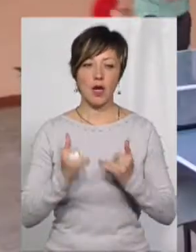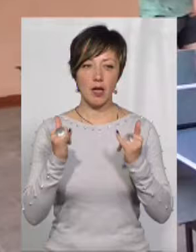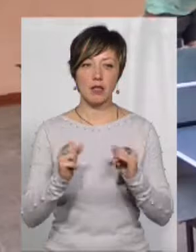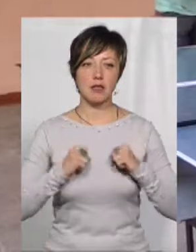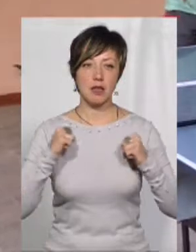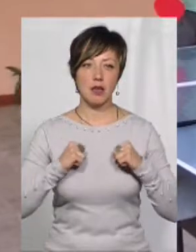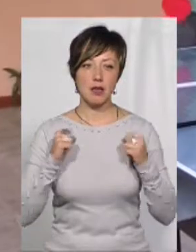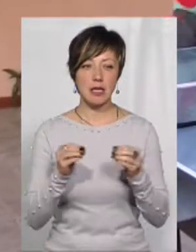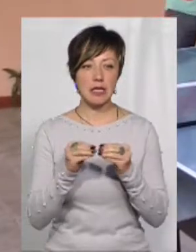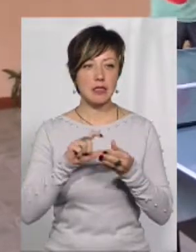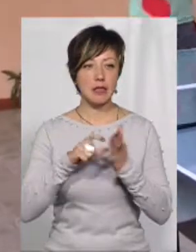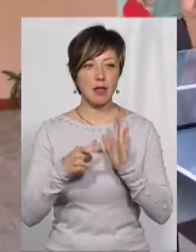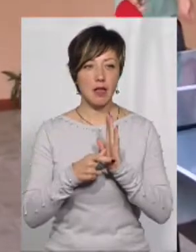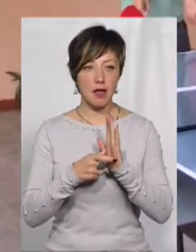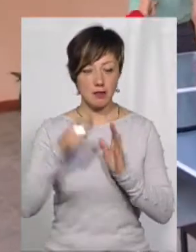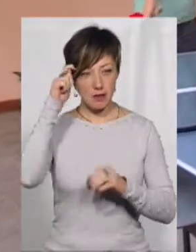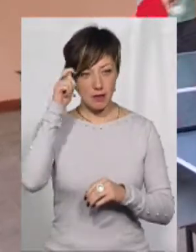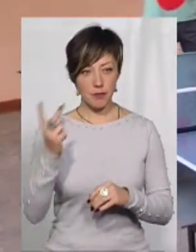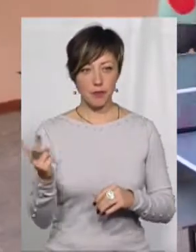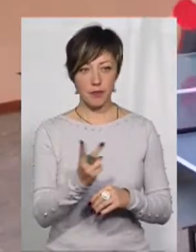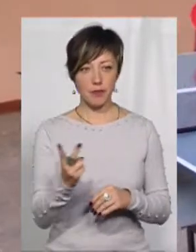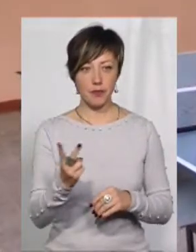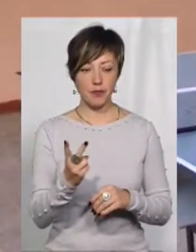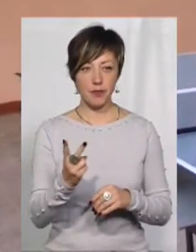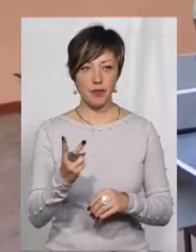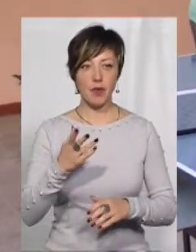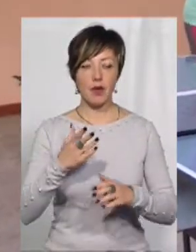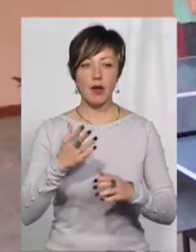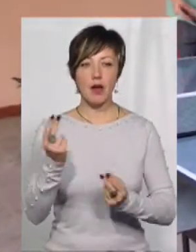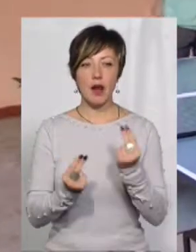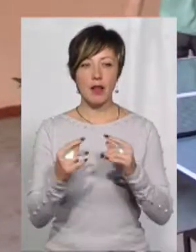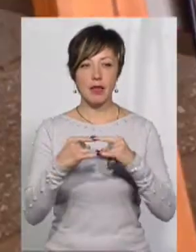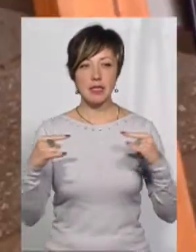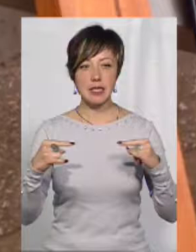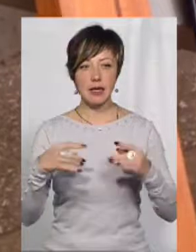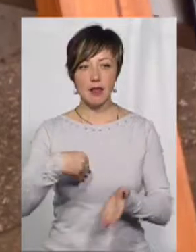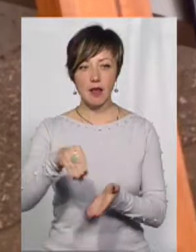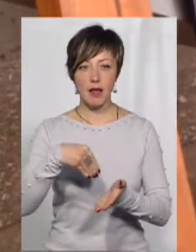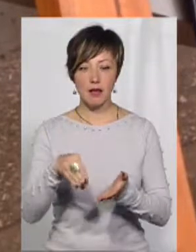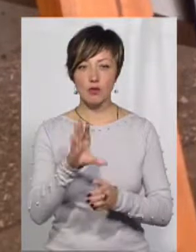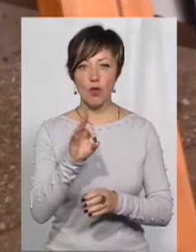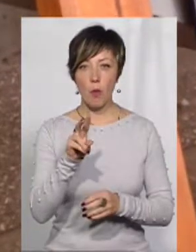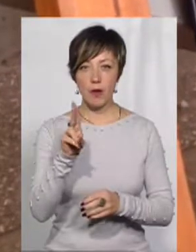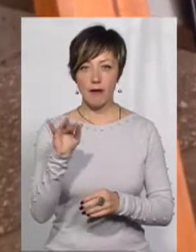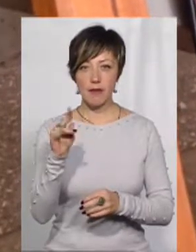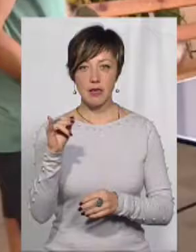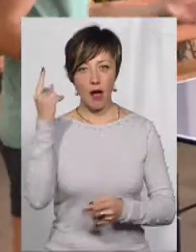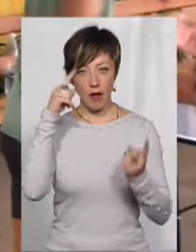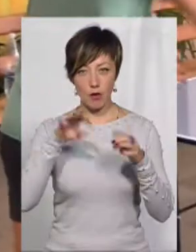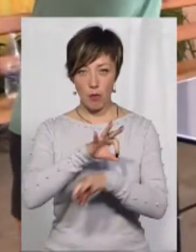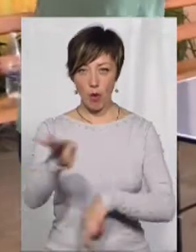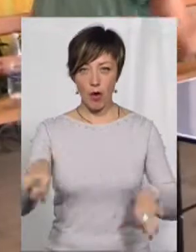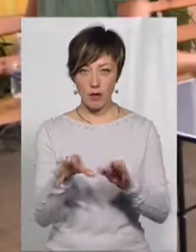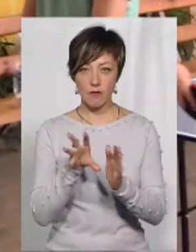старалися. Десятикласники Богдан Клівцов і Степан Стрихарчук грають у настільний теніс в Солобковецькій школі. Вони – автори ще одного учнівського проєкту,